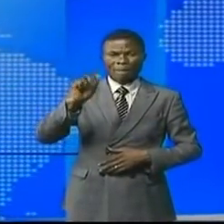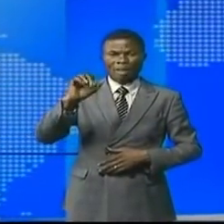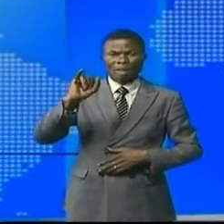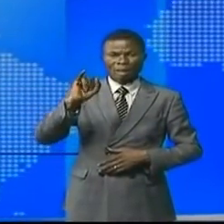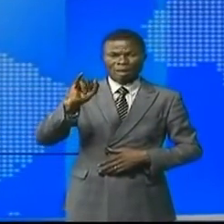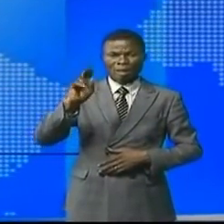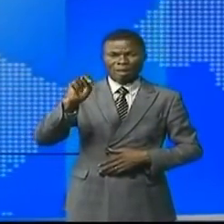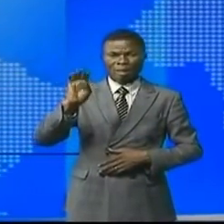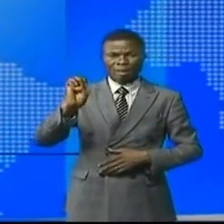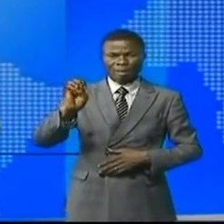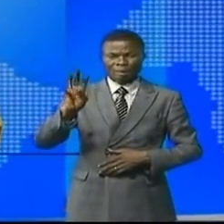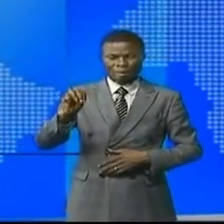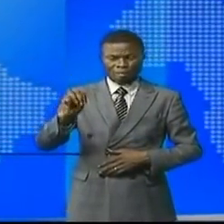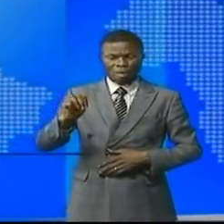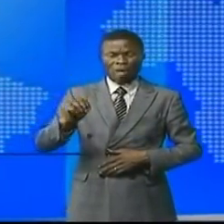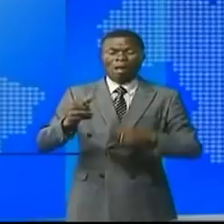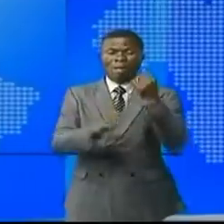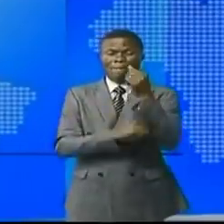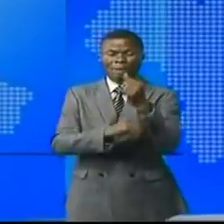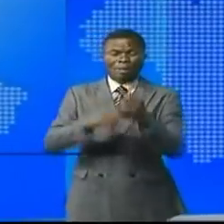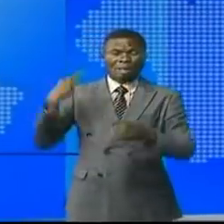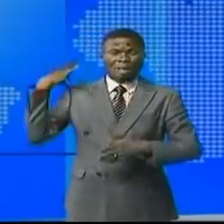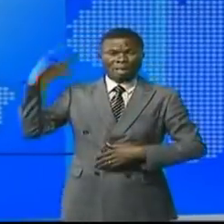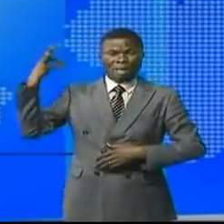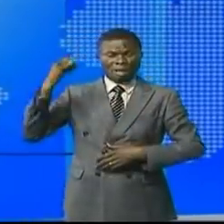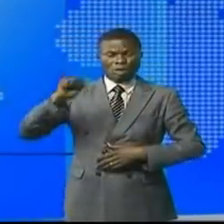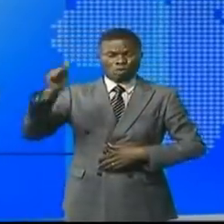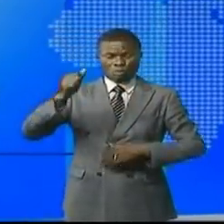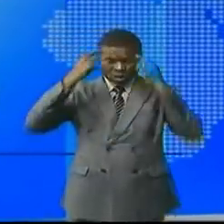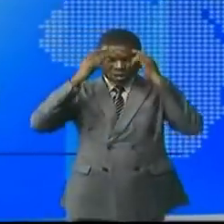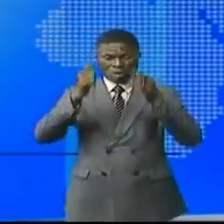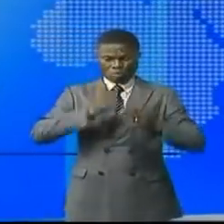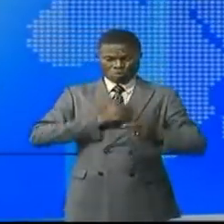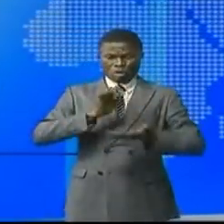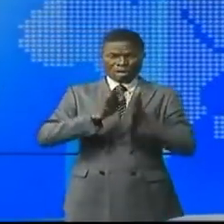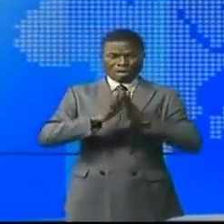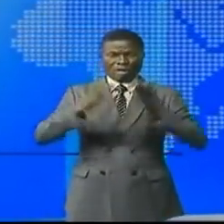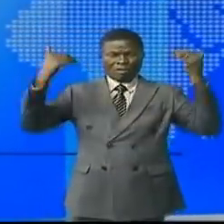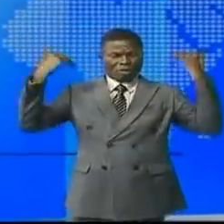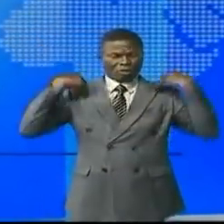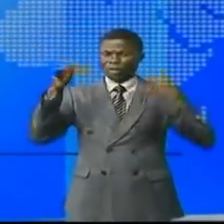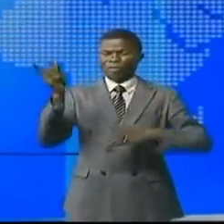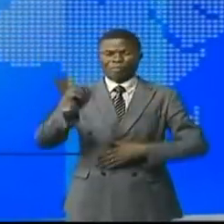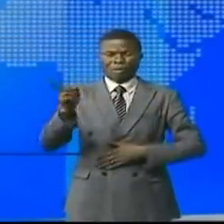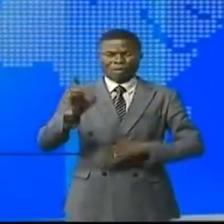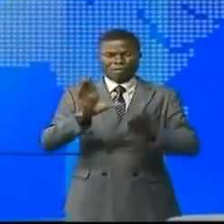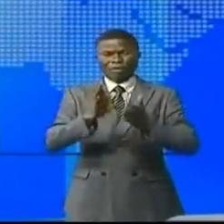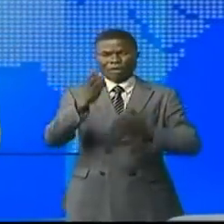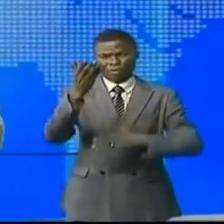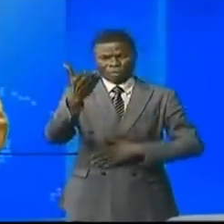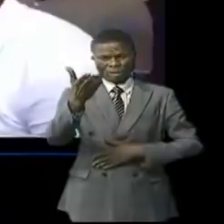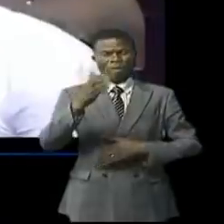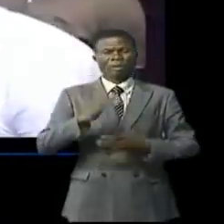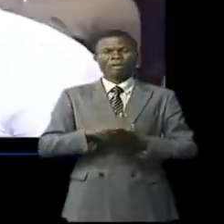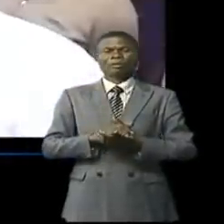ne peut donc se prévaloir de façon unilatérale de l'Union sacrée. Suivez ce reportage,